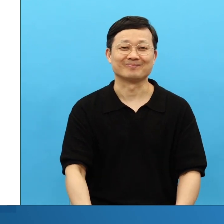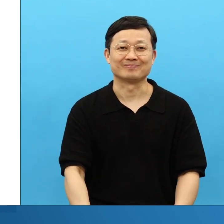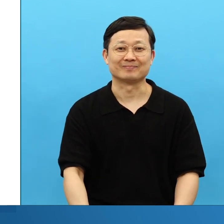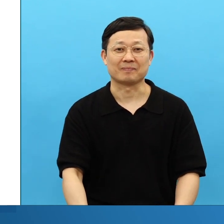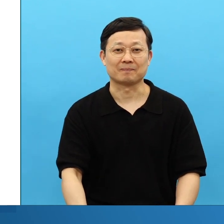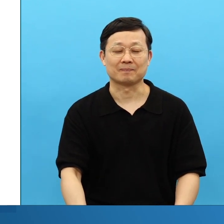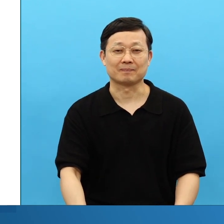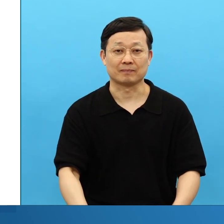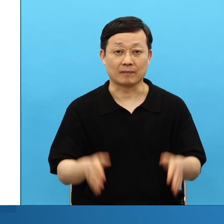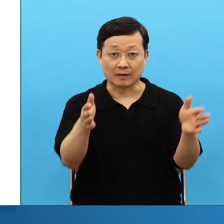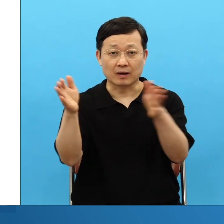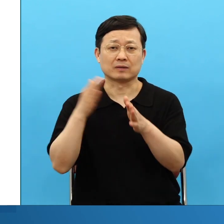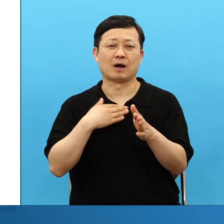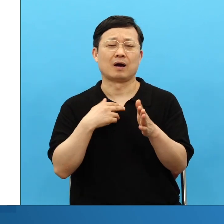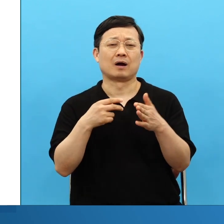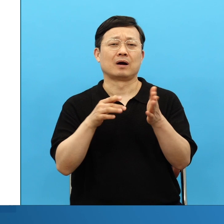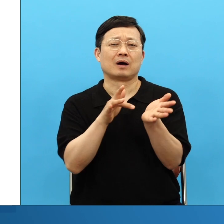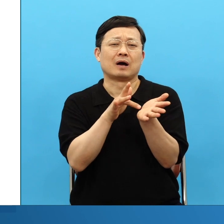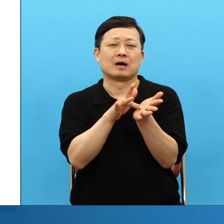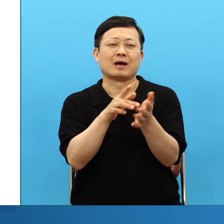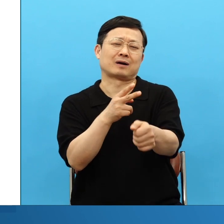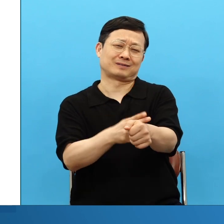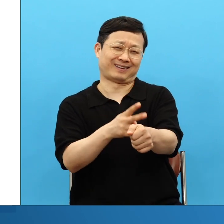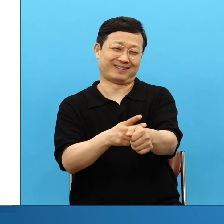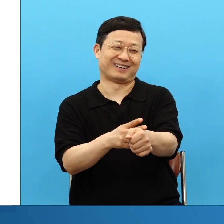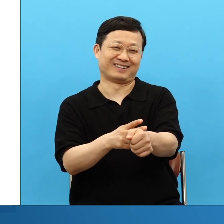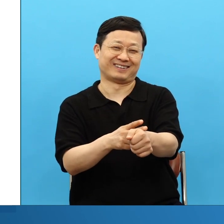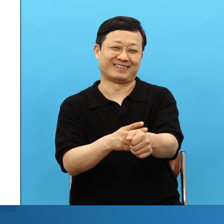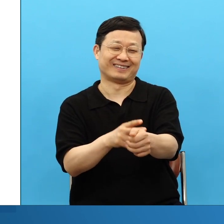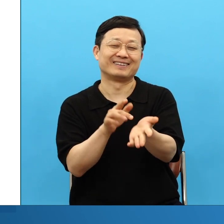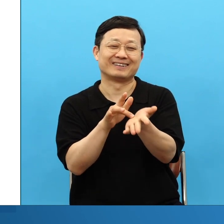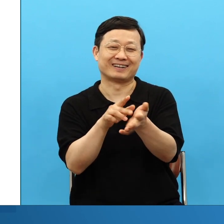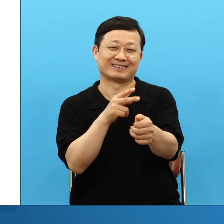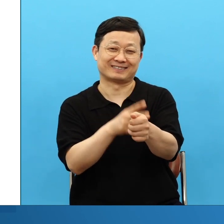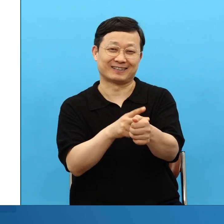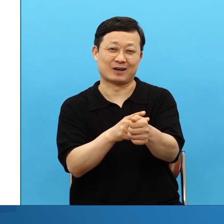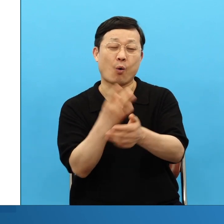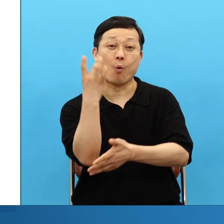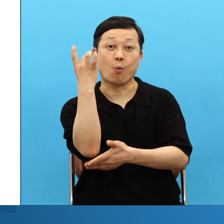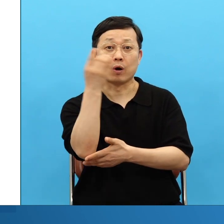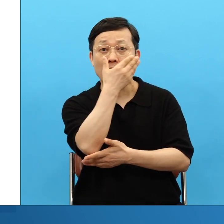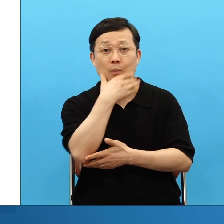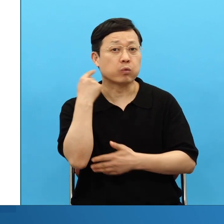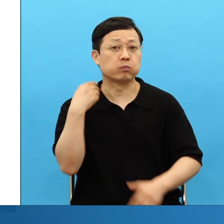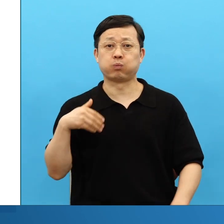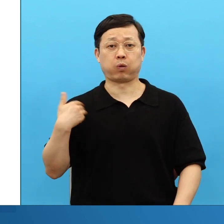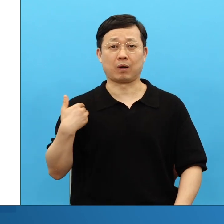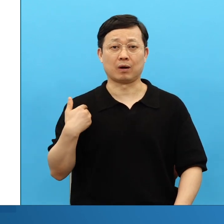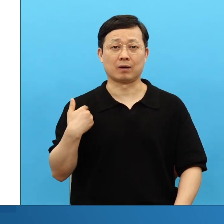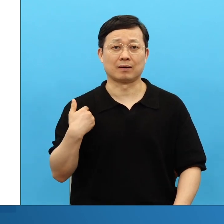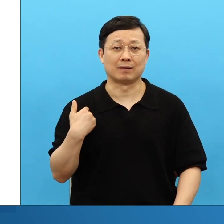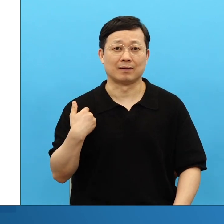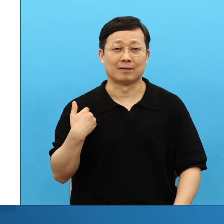어쩌다가 저는 이제 약사가 되었어요. 그래서 지금처럼 이렇게 준비된 약사가 아니고